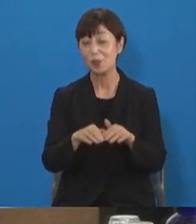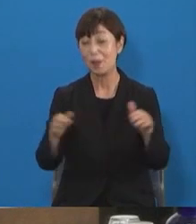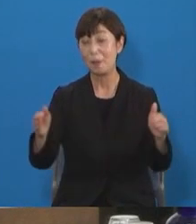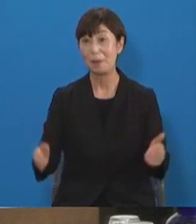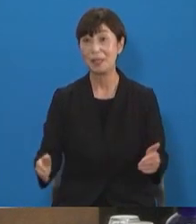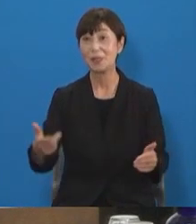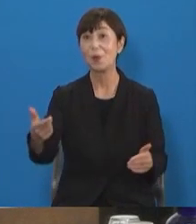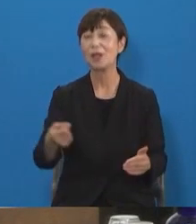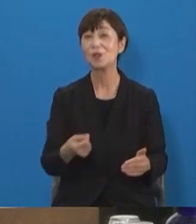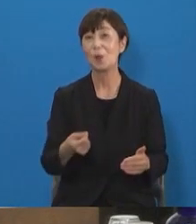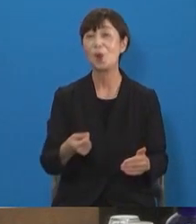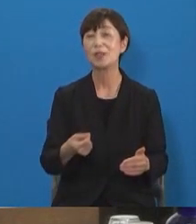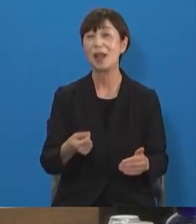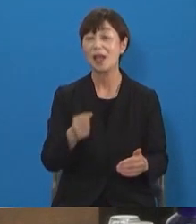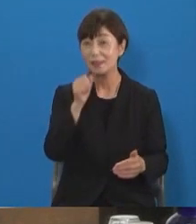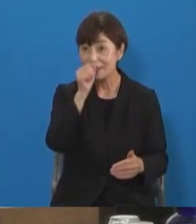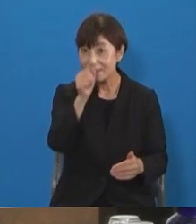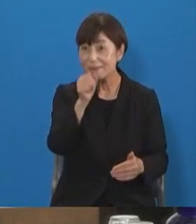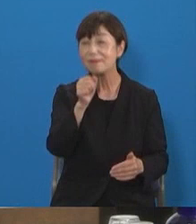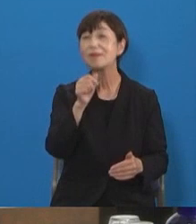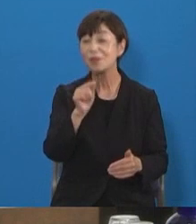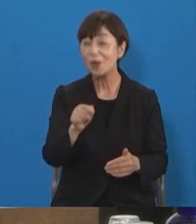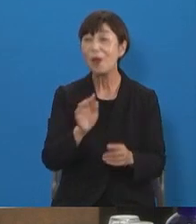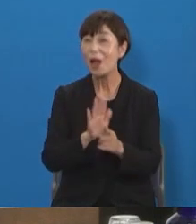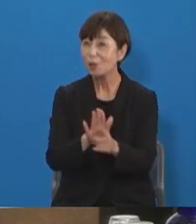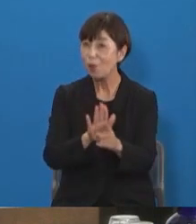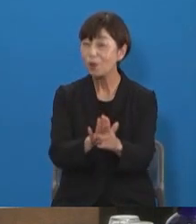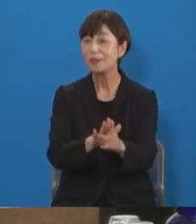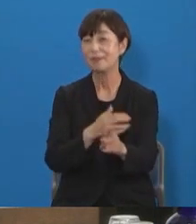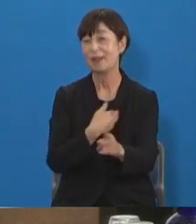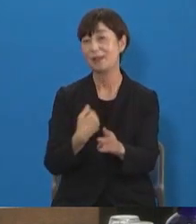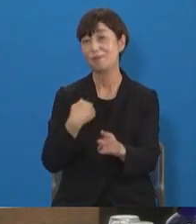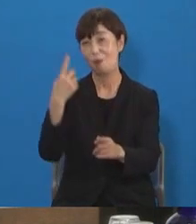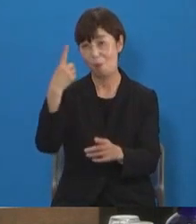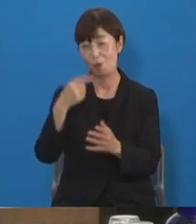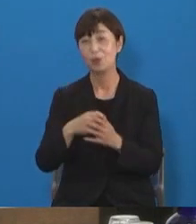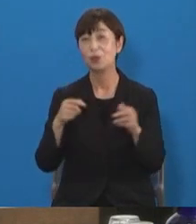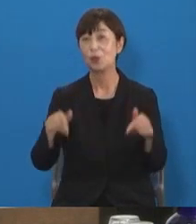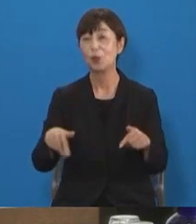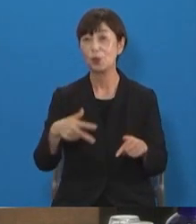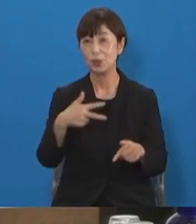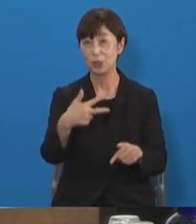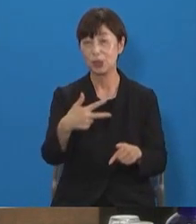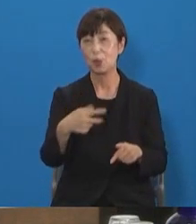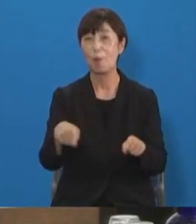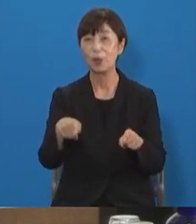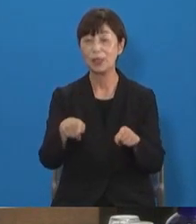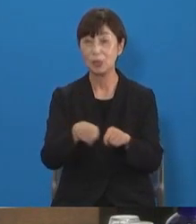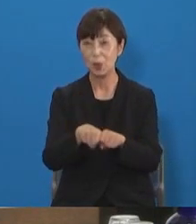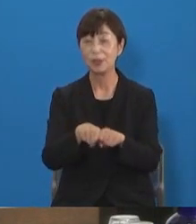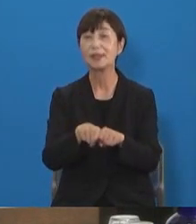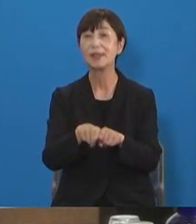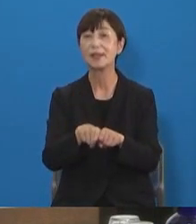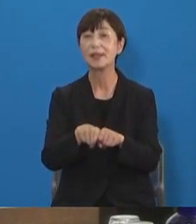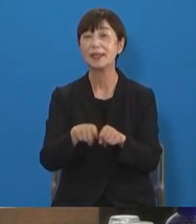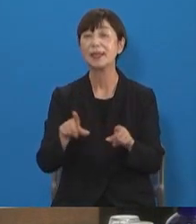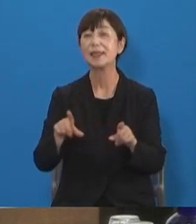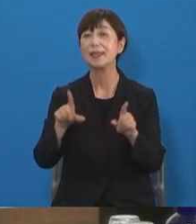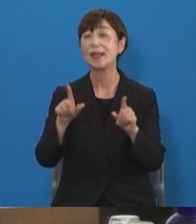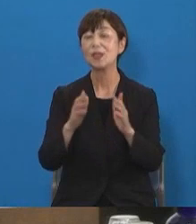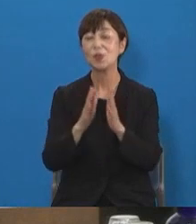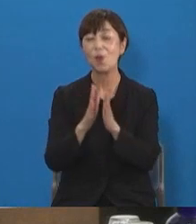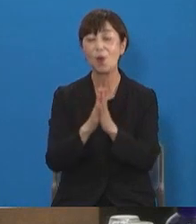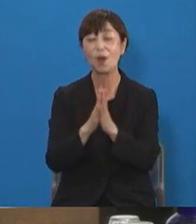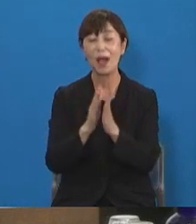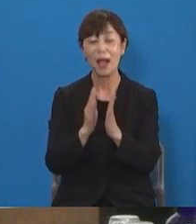を強力に後押しするものと認識いたしております。このため、京都市ども 昨年3月には東本願寺前市